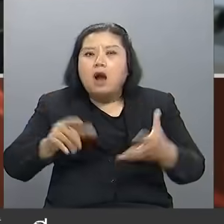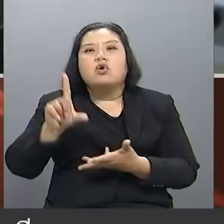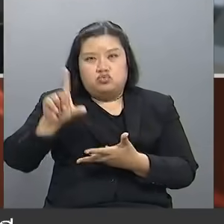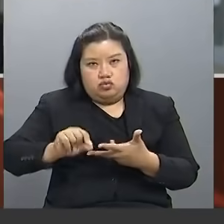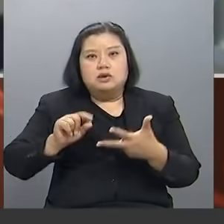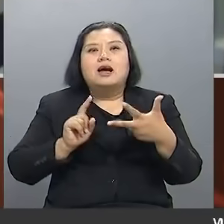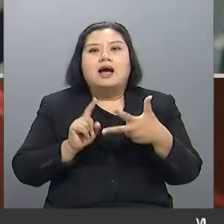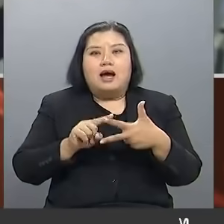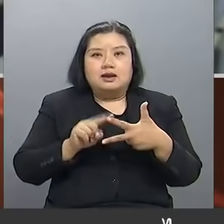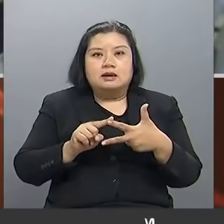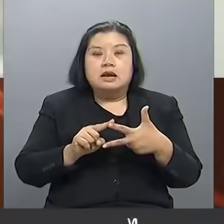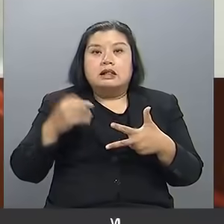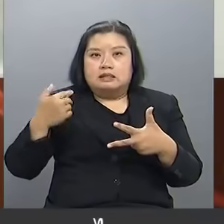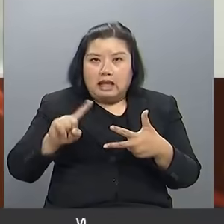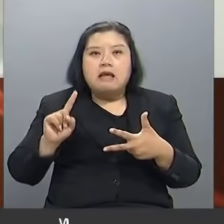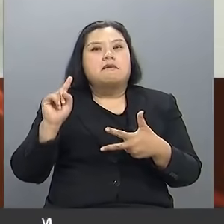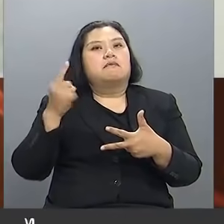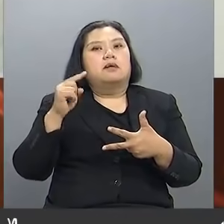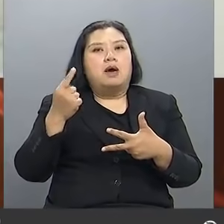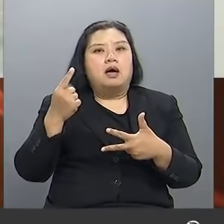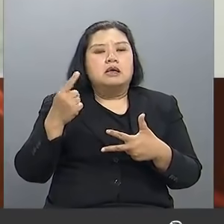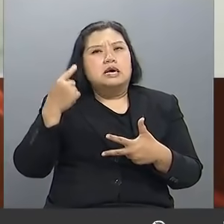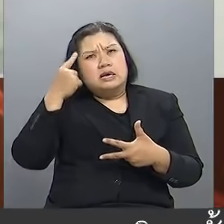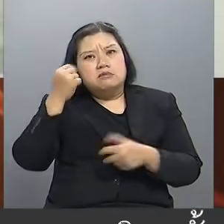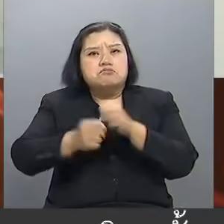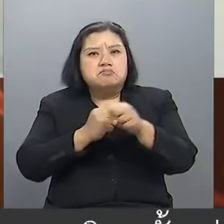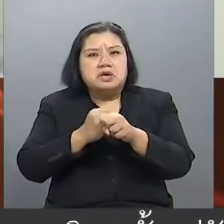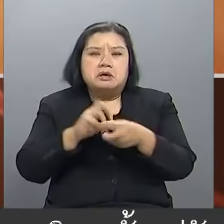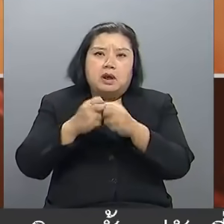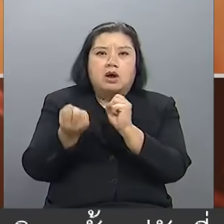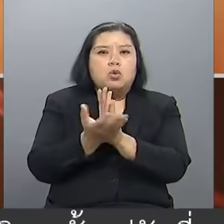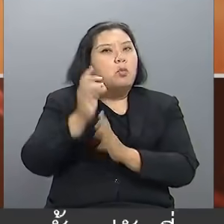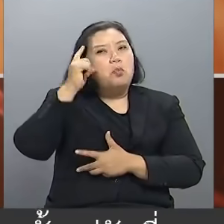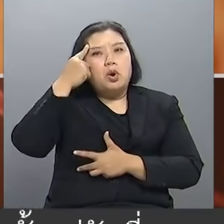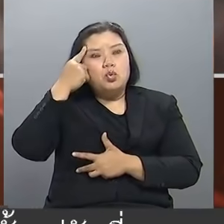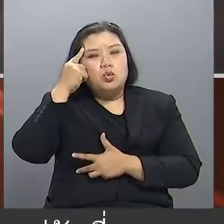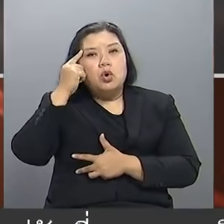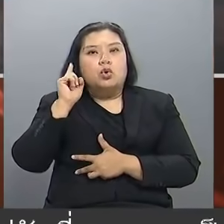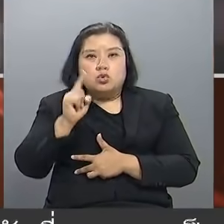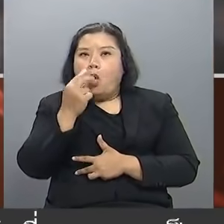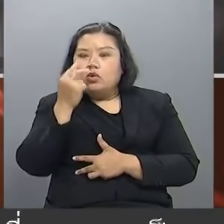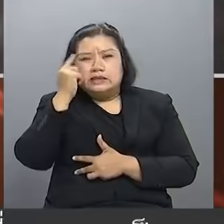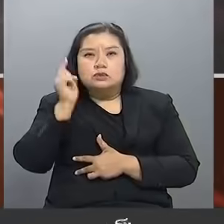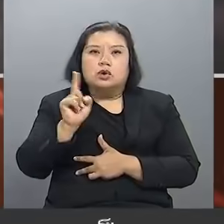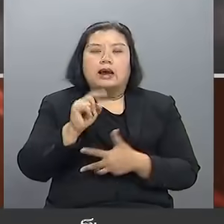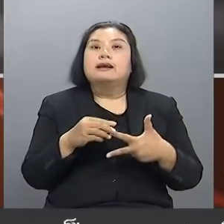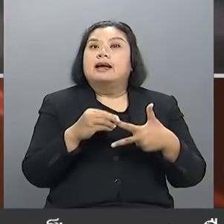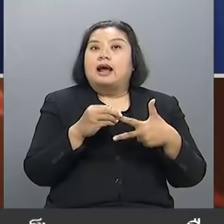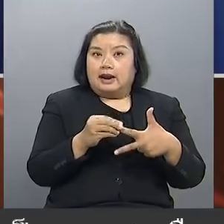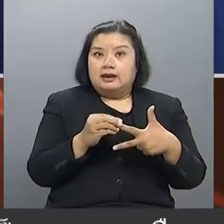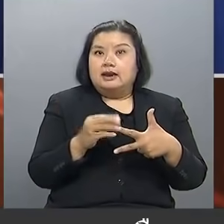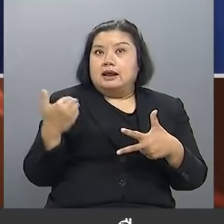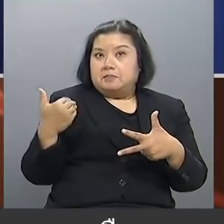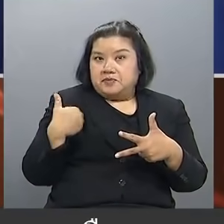เช่นเดียวกันผลระยะยาวจึงไม่ทราบค่ะแล้วก็ต้องคำนึงอีกประการหนึ่งนะคะก็คือขั้นตอนที่ผ่านนิวเคลียสของเซลล์